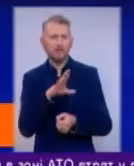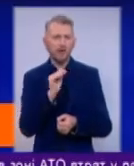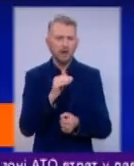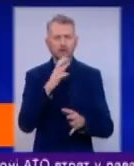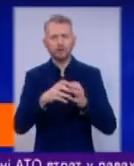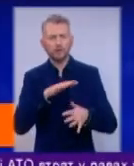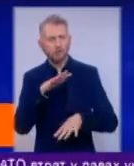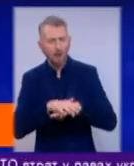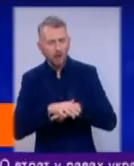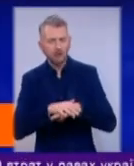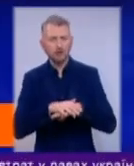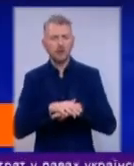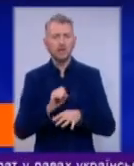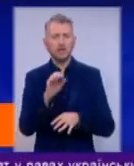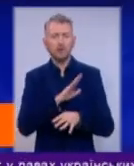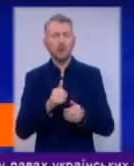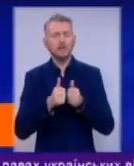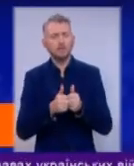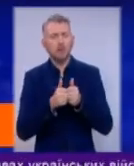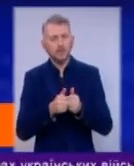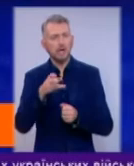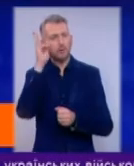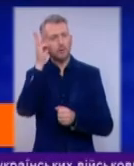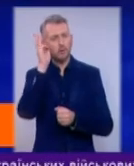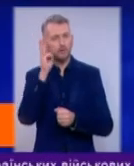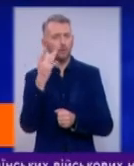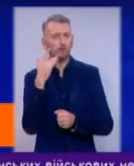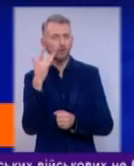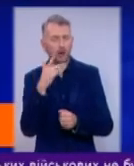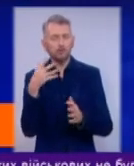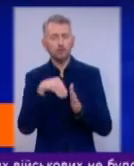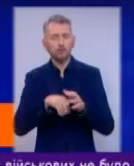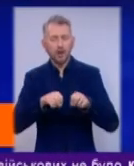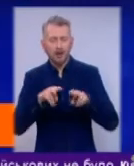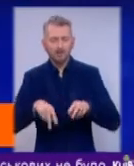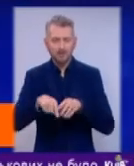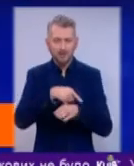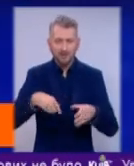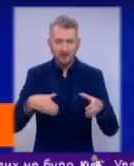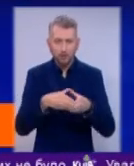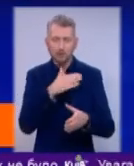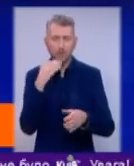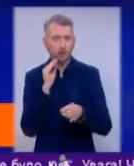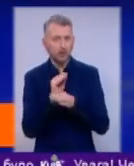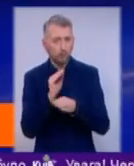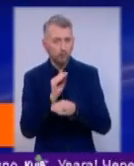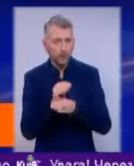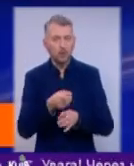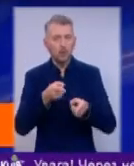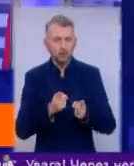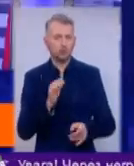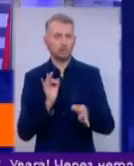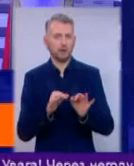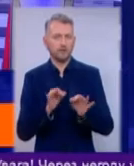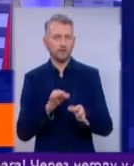Світовий банк, європейські партнери, посольство США, внутрішнє експертне середовище дуже багато критикувало. Звісно, що справедливі, тому що